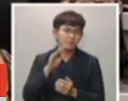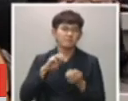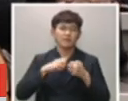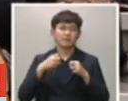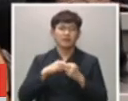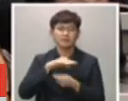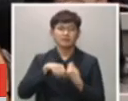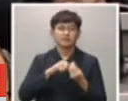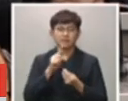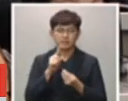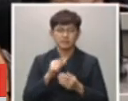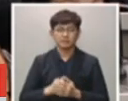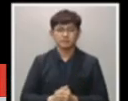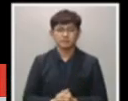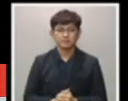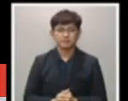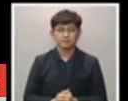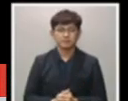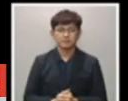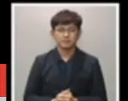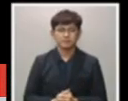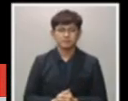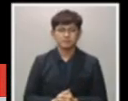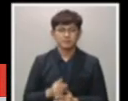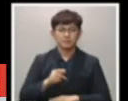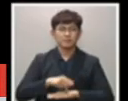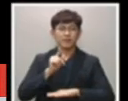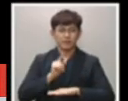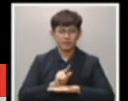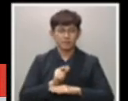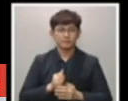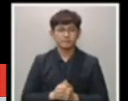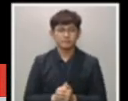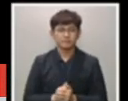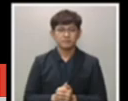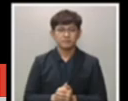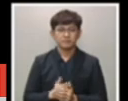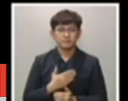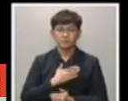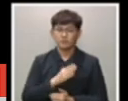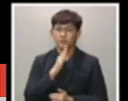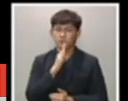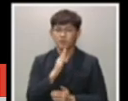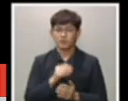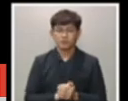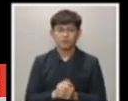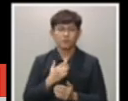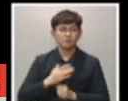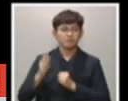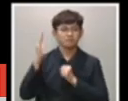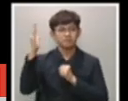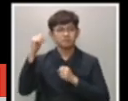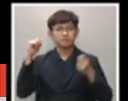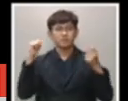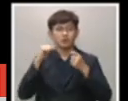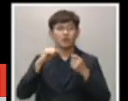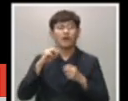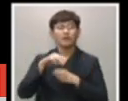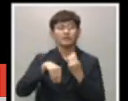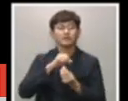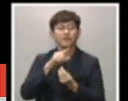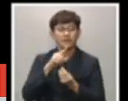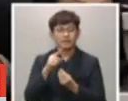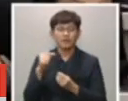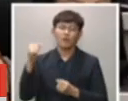ฐกิจท่านประธานครับผมต้องเรียนต่อท่านประธานครับผมจะอภิปรายในเรื่องของเศรษฐกิจตกต่ำที่เกิดกับประเทศ